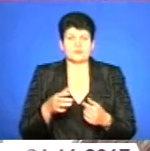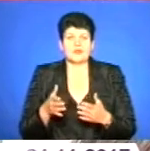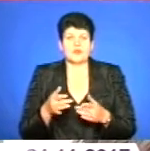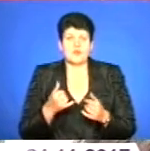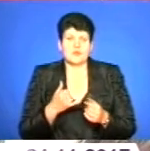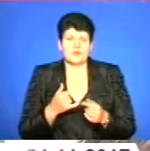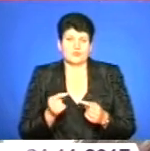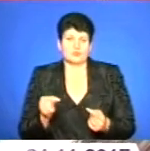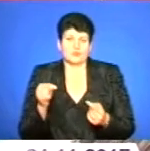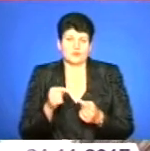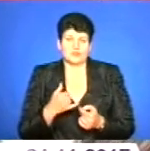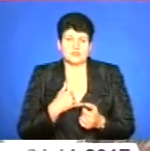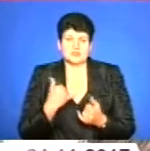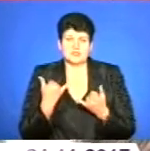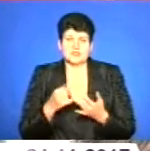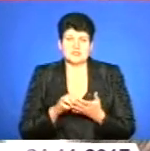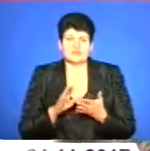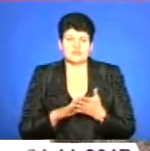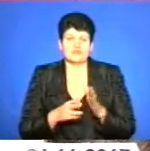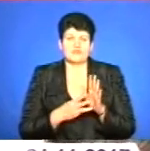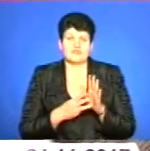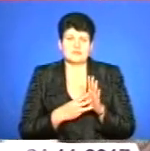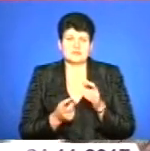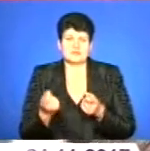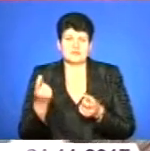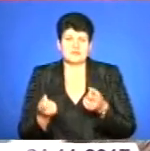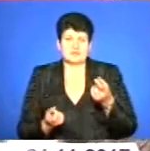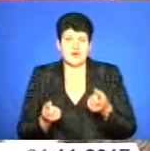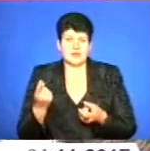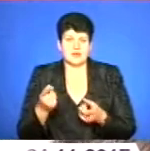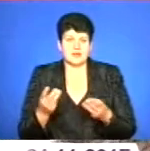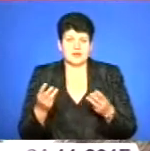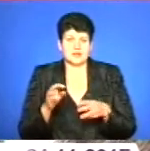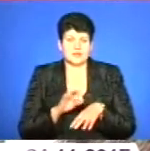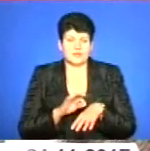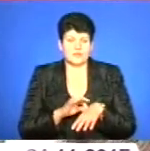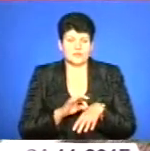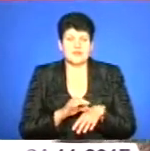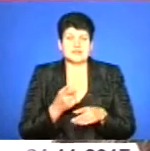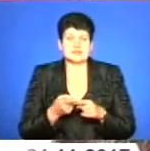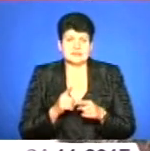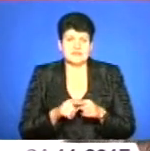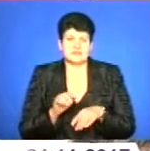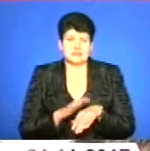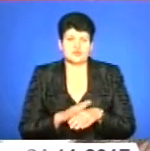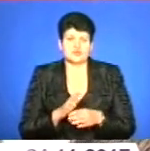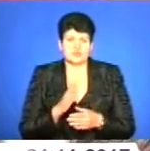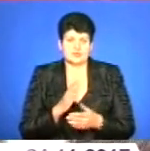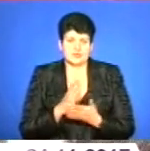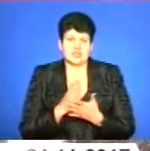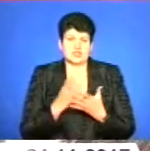нас на сьогодні було зареєстровано 8 спалахів, із них активних, тобто діючих, іще 4 спалахи.